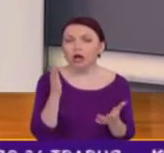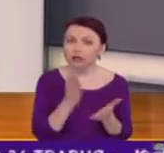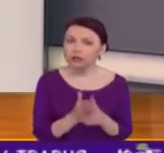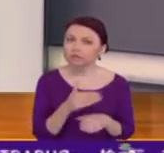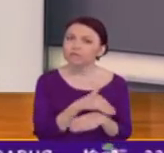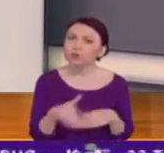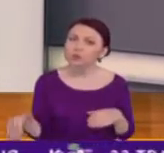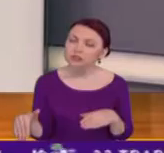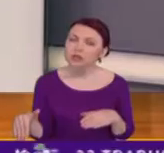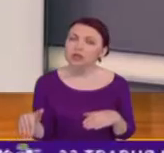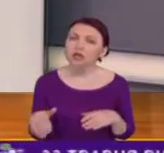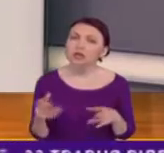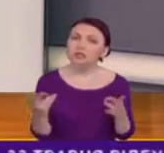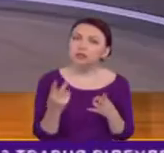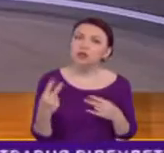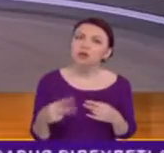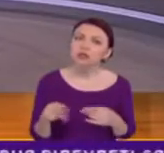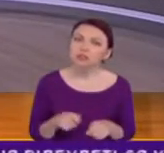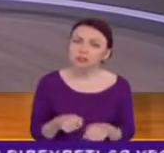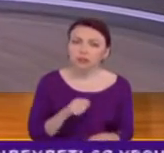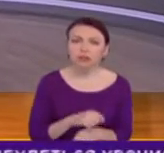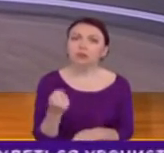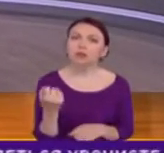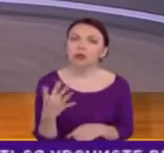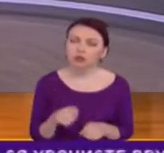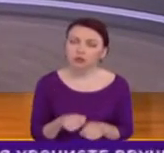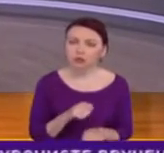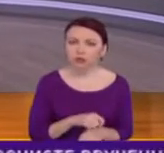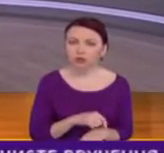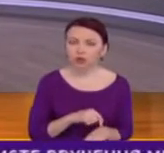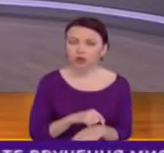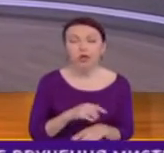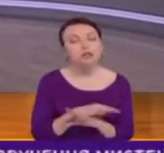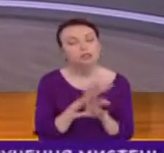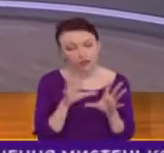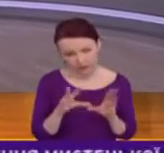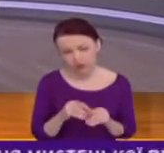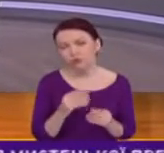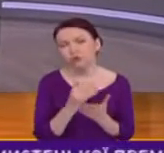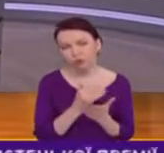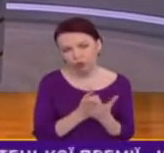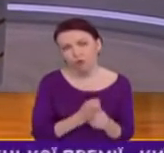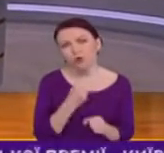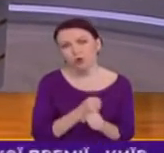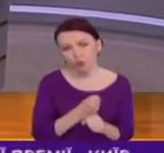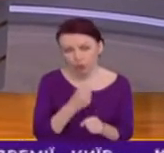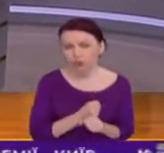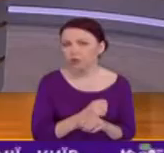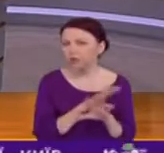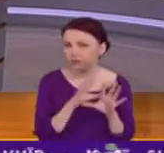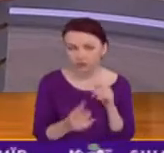де потрібно нам їхати і 20 кілометрів, 15 кілометрів в годину. Тобто це все буде розроблено в цій програмі? Це, звичайно, це програма,